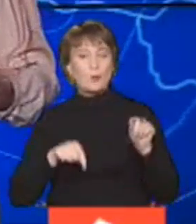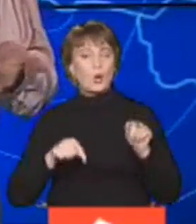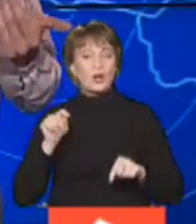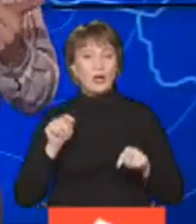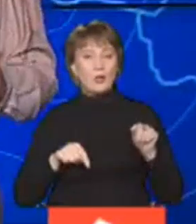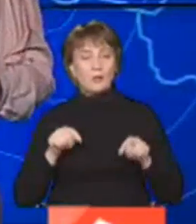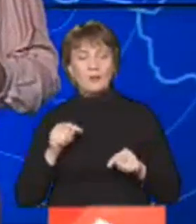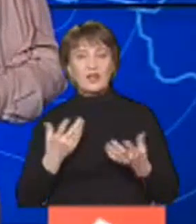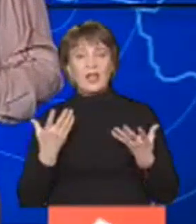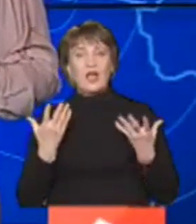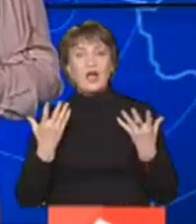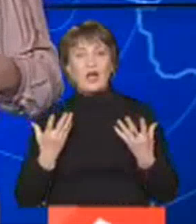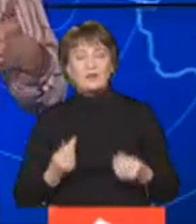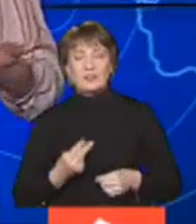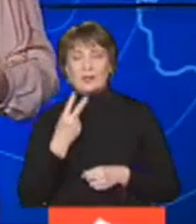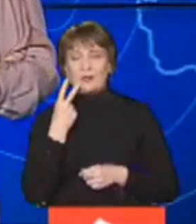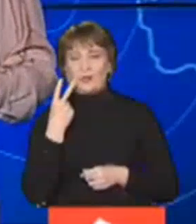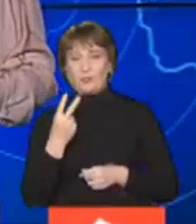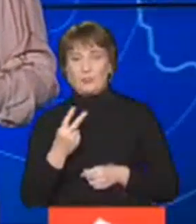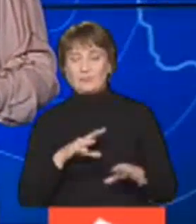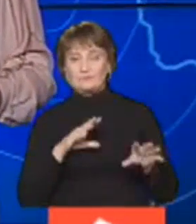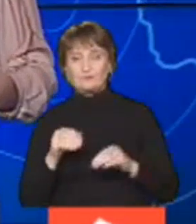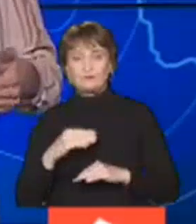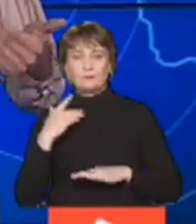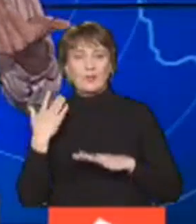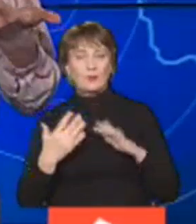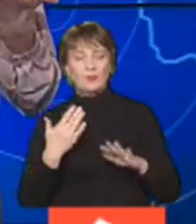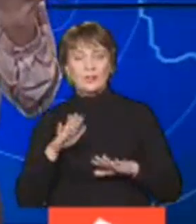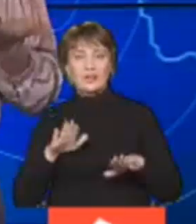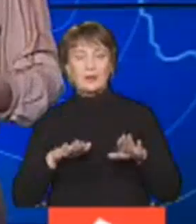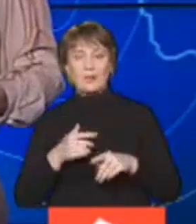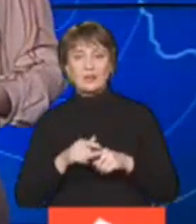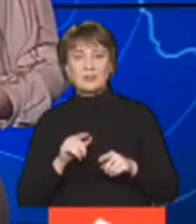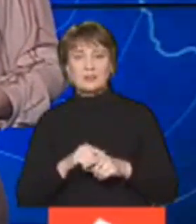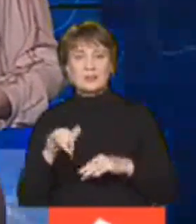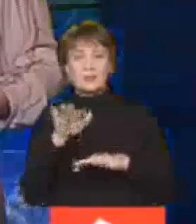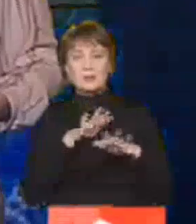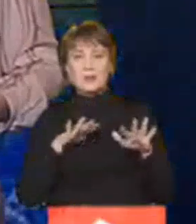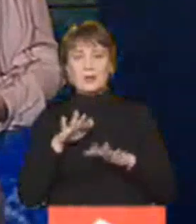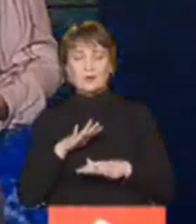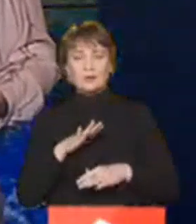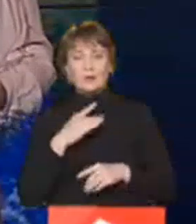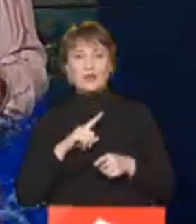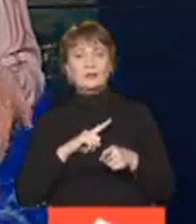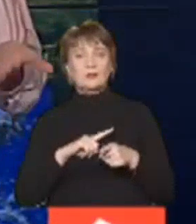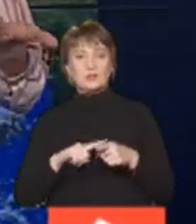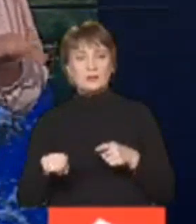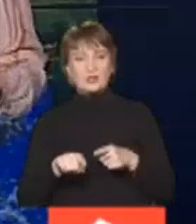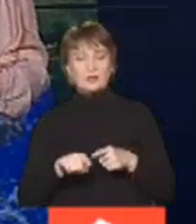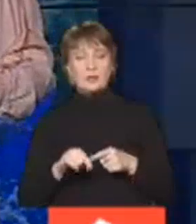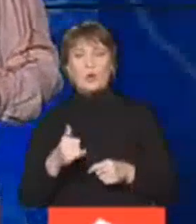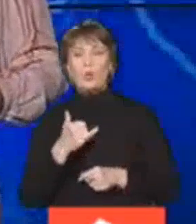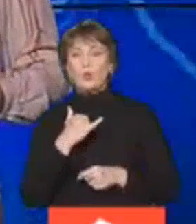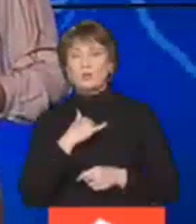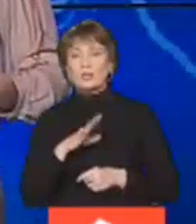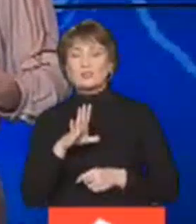а в день ми бачили, що все ж таки переміщувалися повітряні маси, переміщувалися хмарні системи доволі стрімко, із-за того, що в